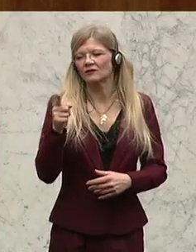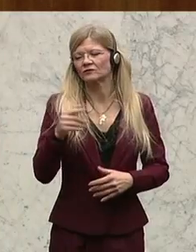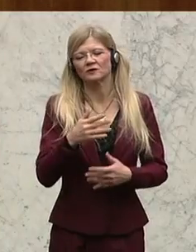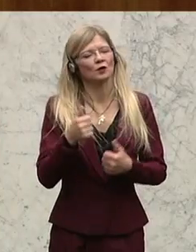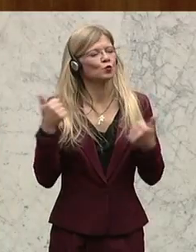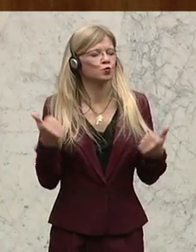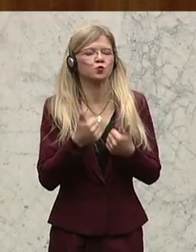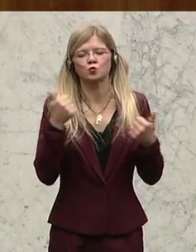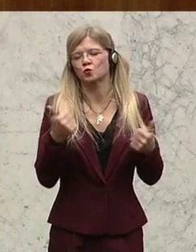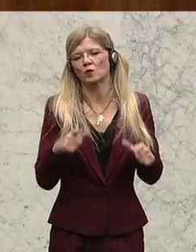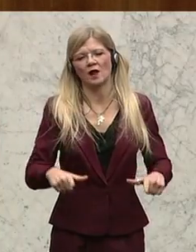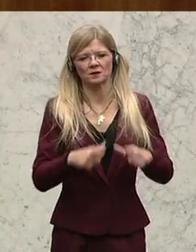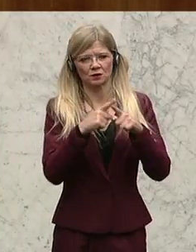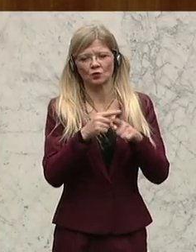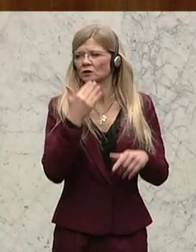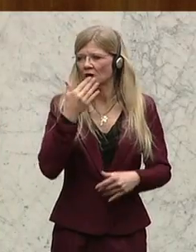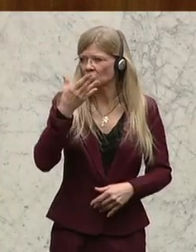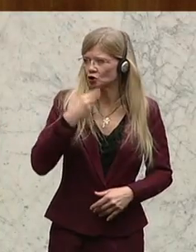Ein Dankeschön dafür.